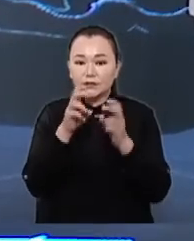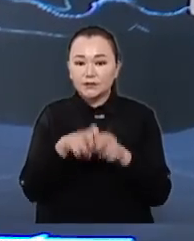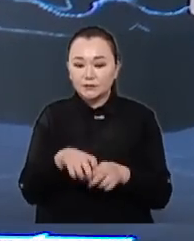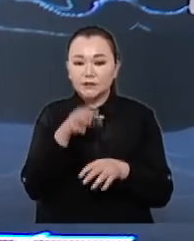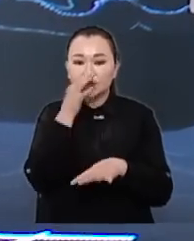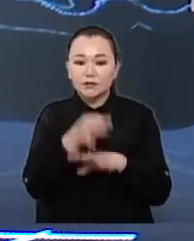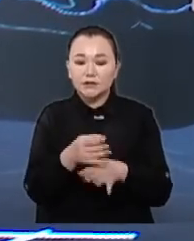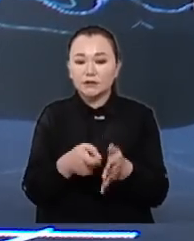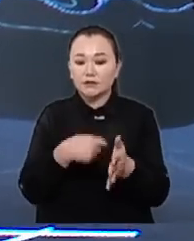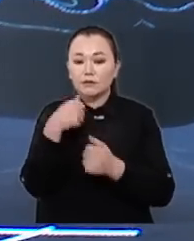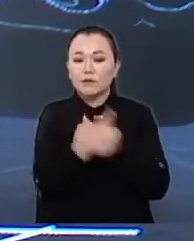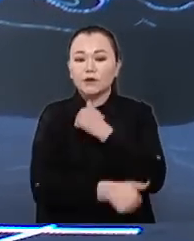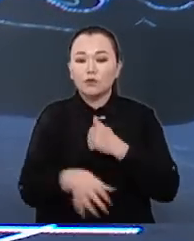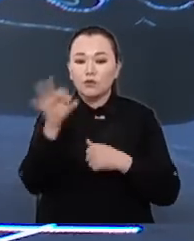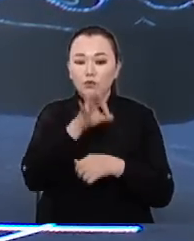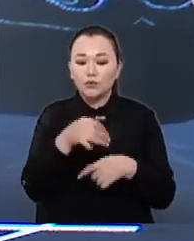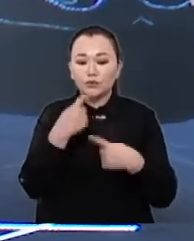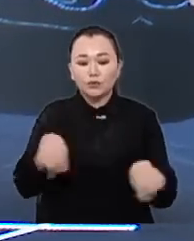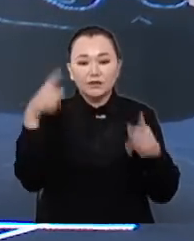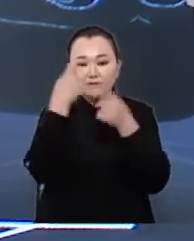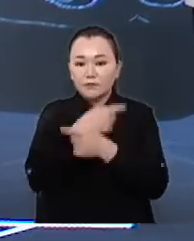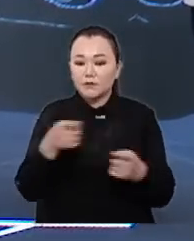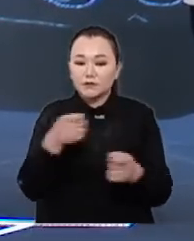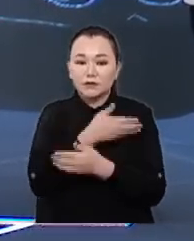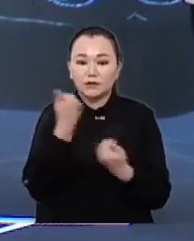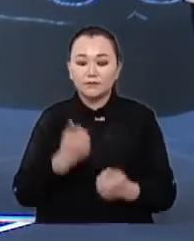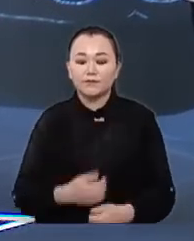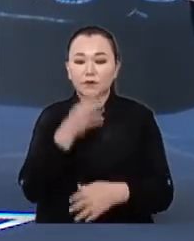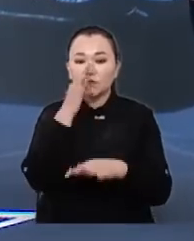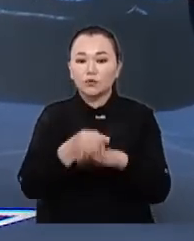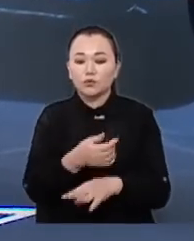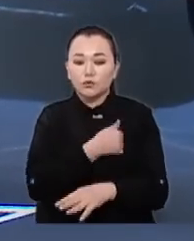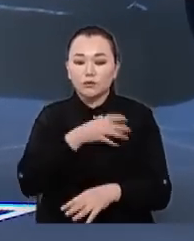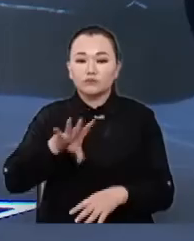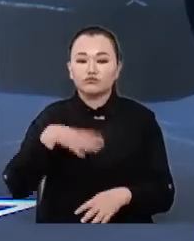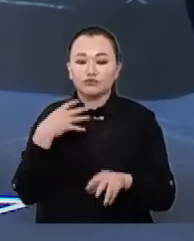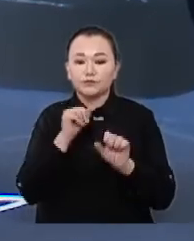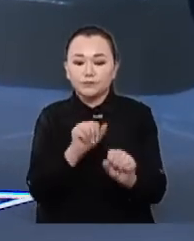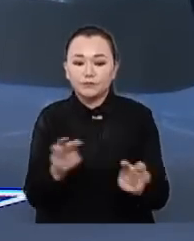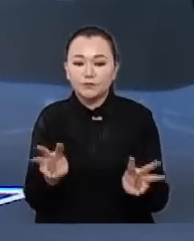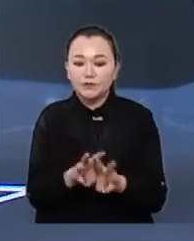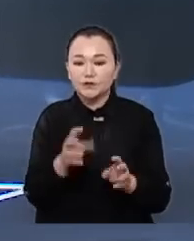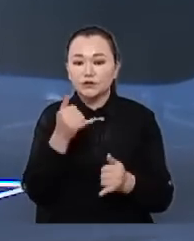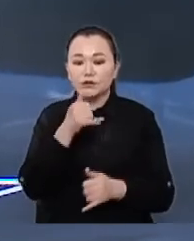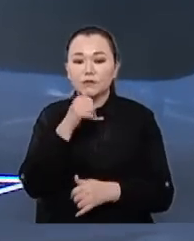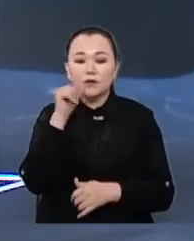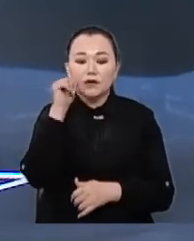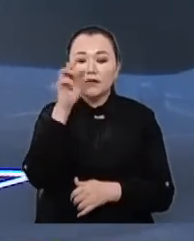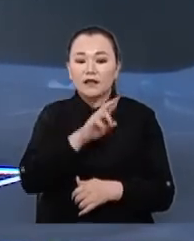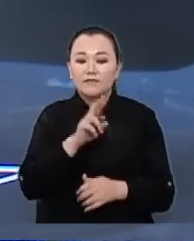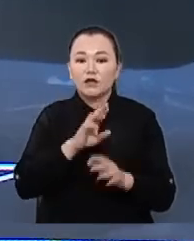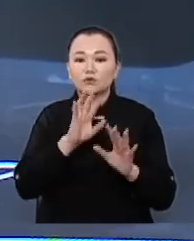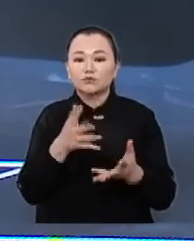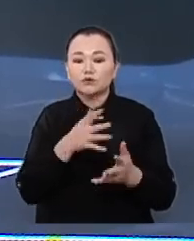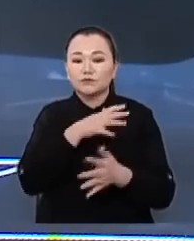тартып, тергеу материалдары туралы бұдан өзге ақпарат таратпады. Айта кетейік, бұрынғы қорғаныс министрі былтырғы қаңтар оқиғасынан кейін